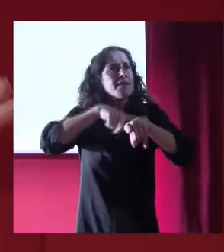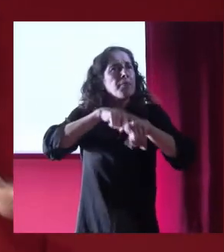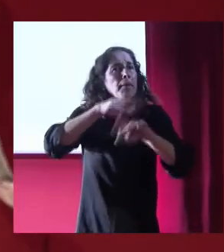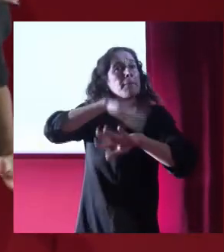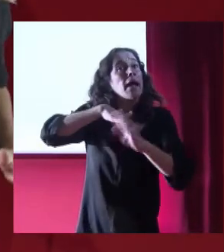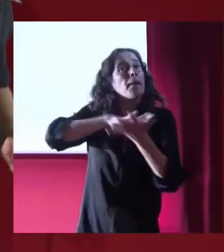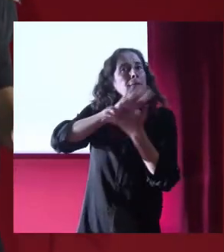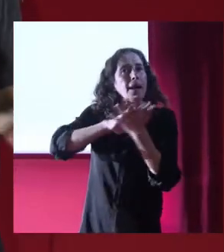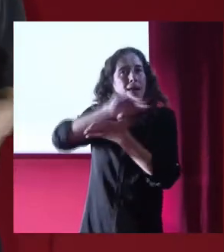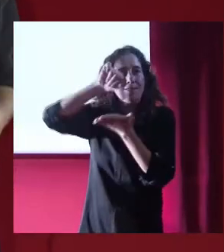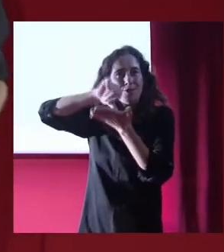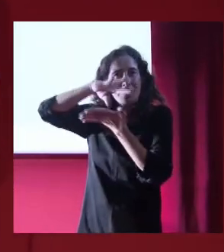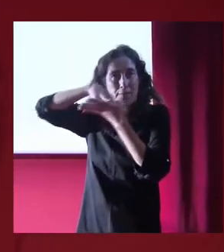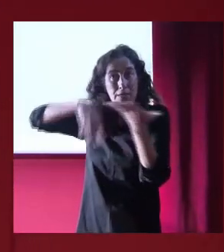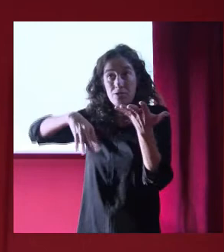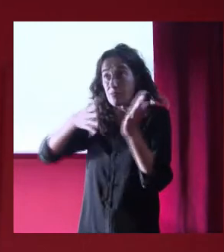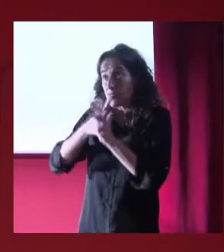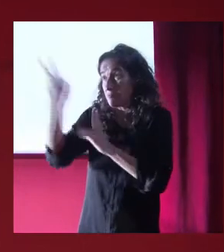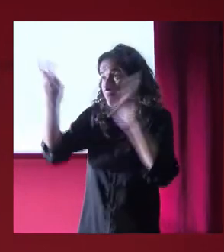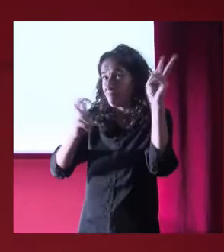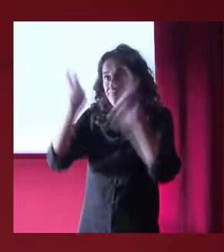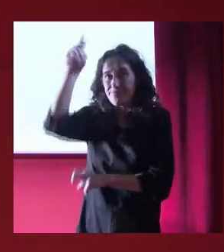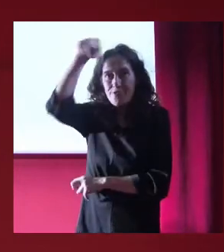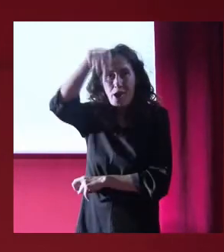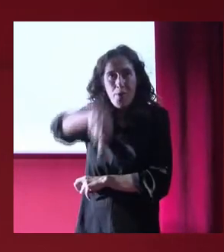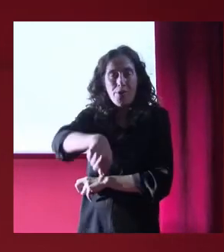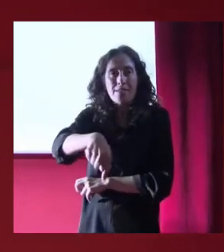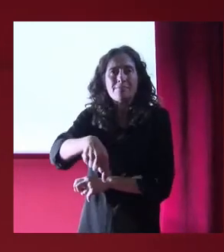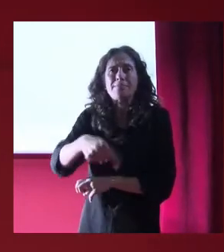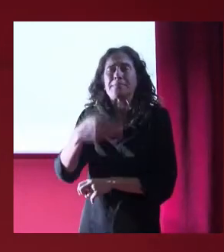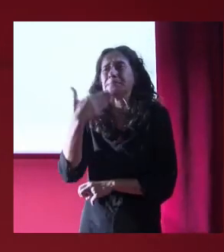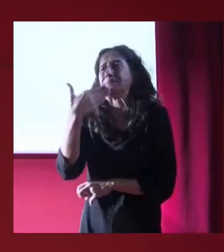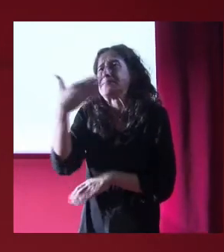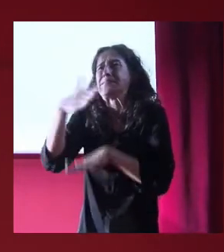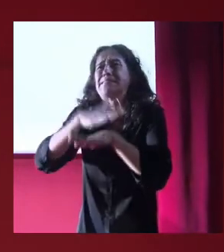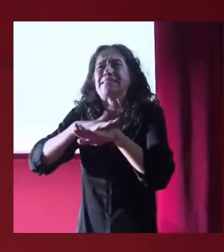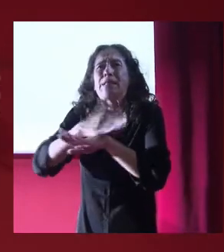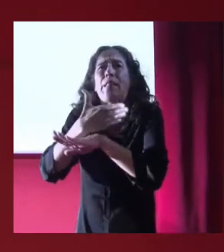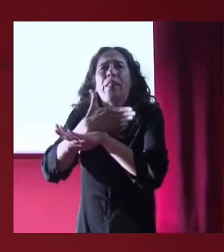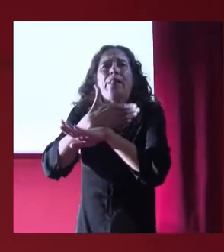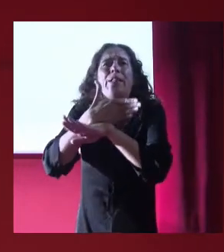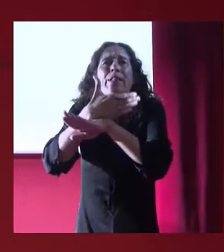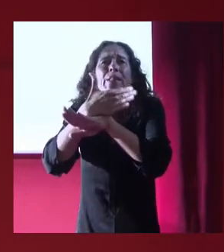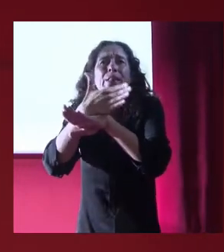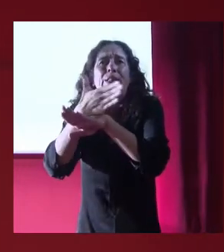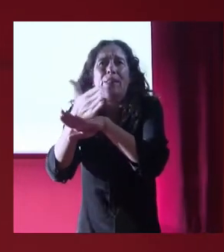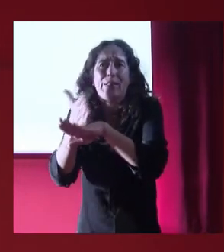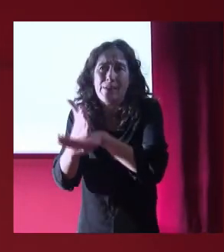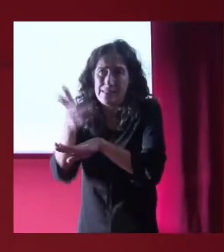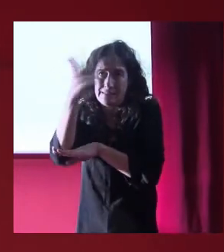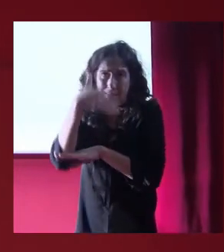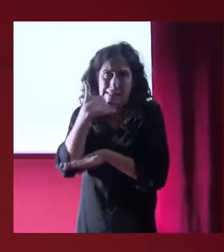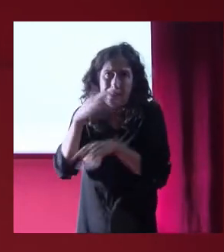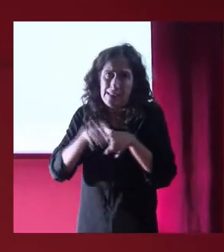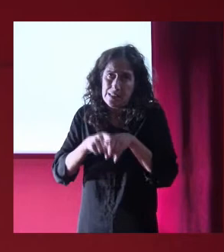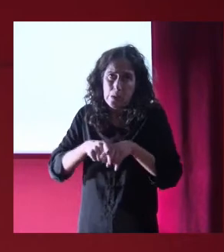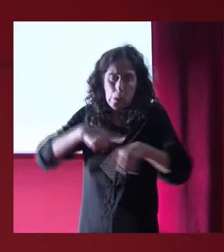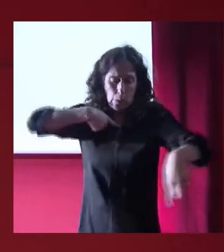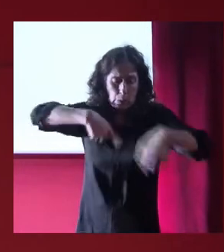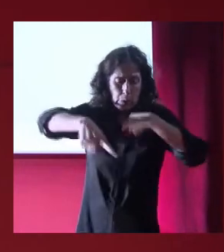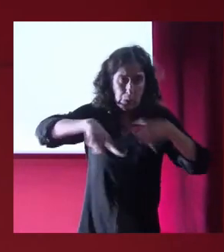Barcelona. Això és el que hem vingut a fer aquí. Disculpeu que anem una mica endarrerits, ja sabeu com és el trànsit a